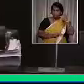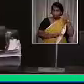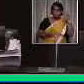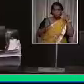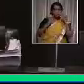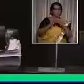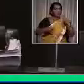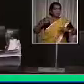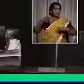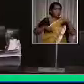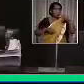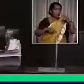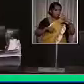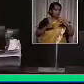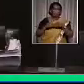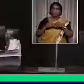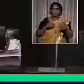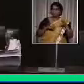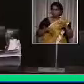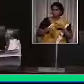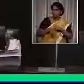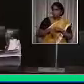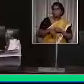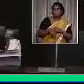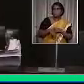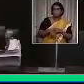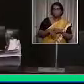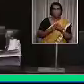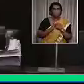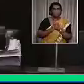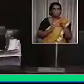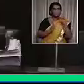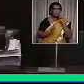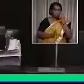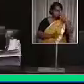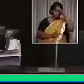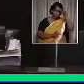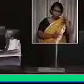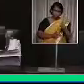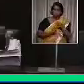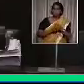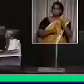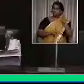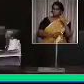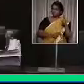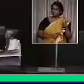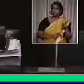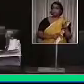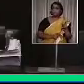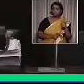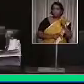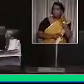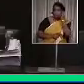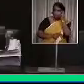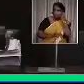நடந்து கொண்டிருக்கிறது. ஜனாதிபதி ரணில் விக்ரமசிங்க அவர்களுடைய அந்த கருத்துக்களோடு நாங்கள் 100%